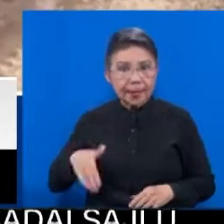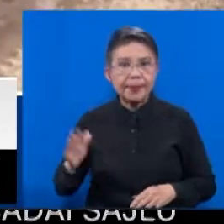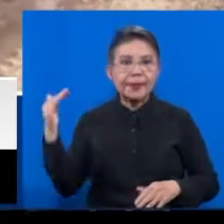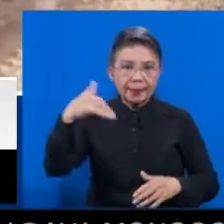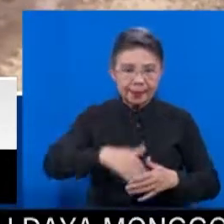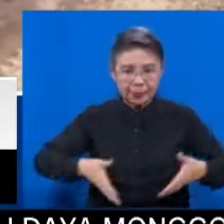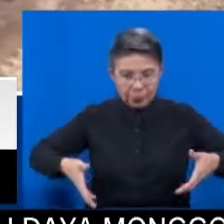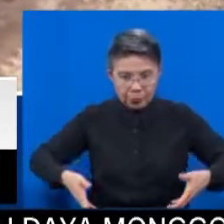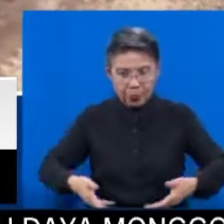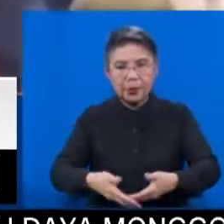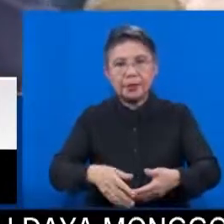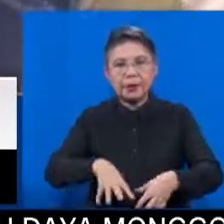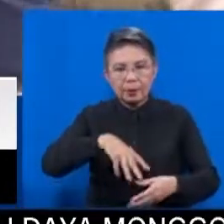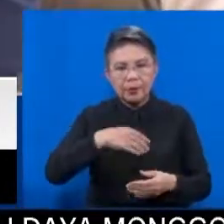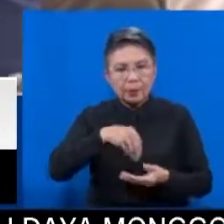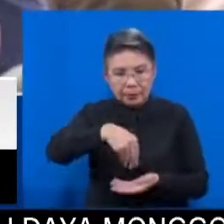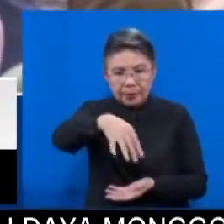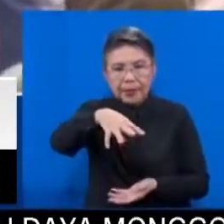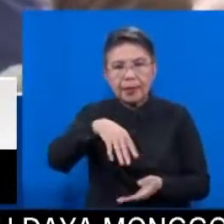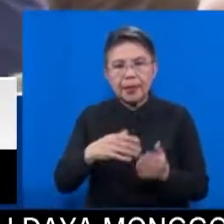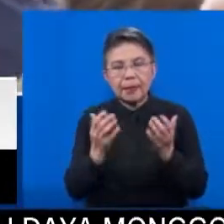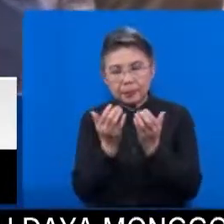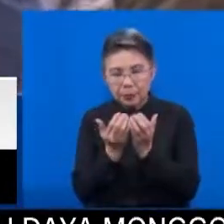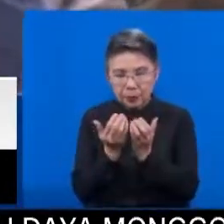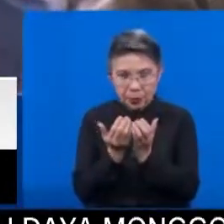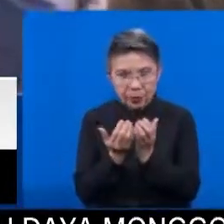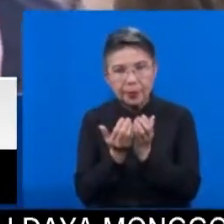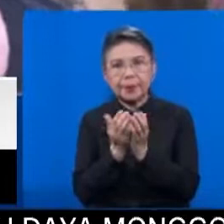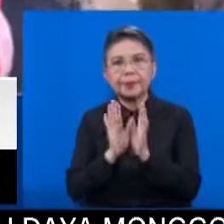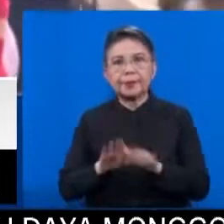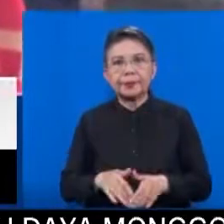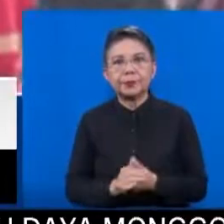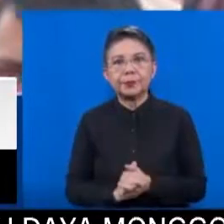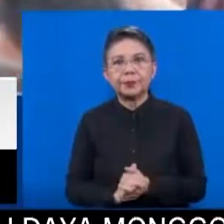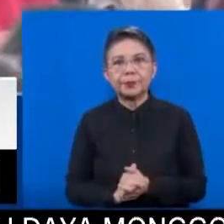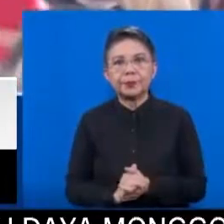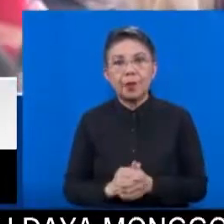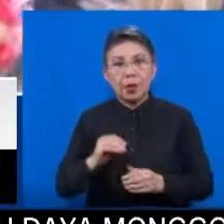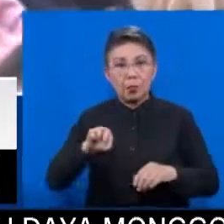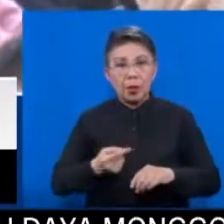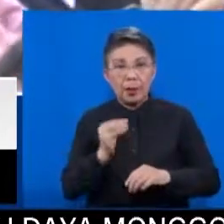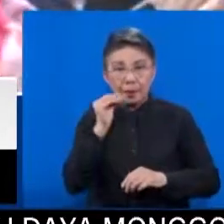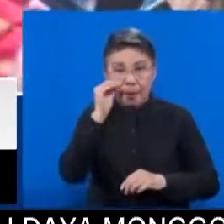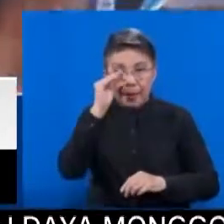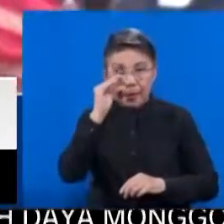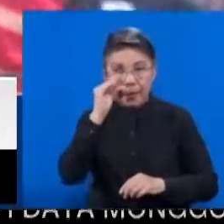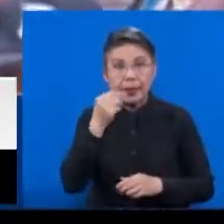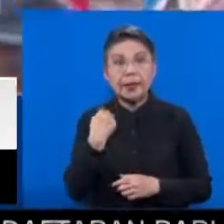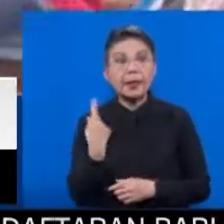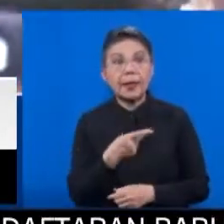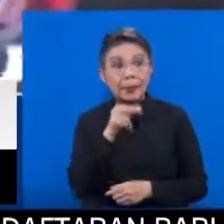makam ini untuk berziarah ke makam Eril sekaligus mendoakannya. Dan sejak pagi tadi pantauan saya